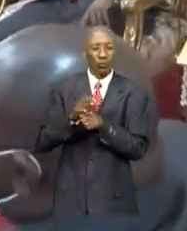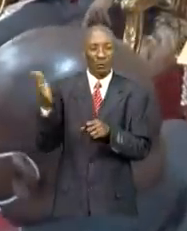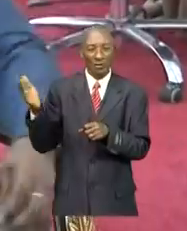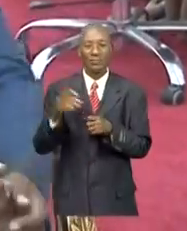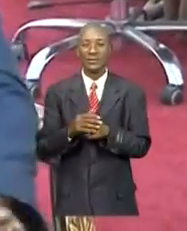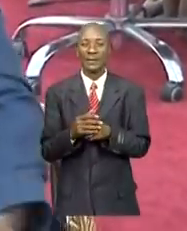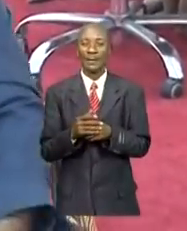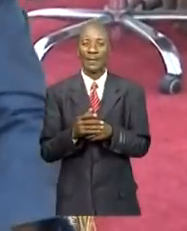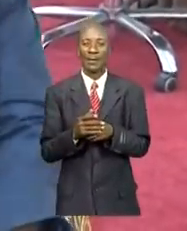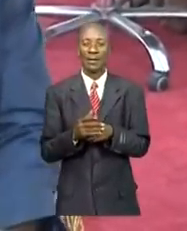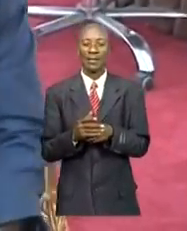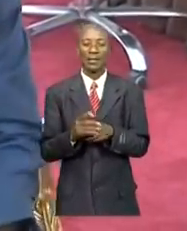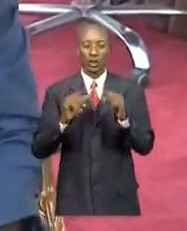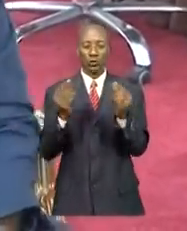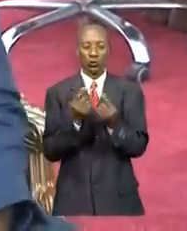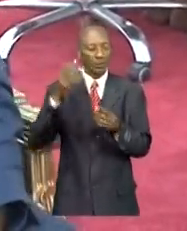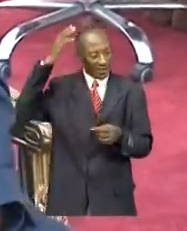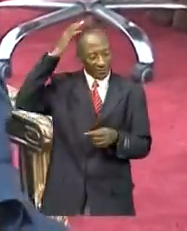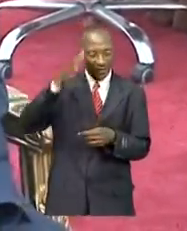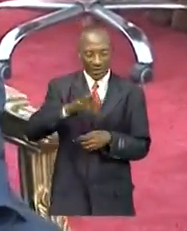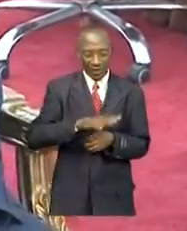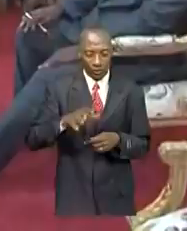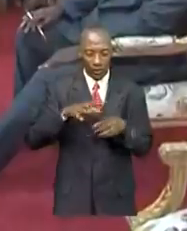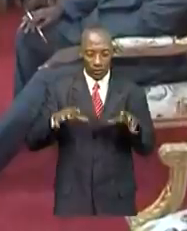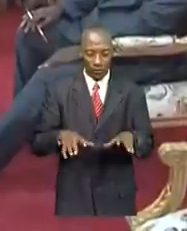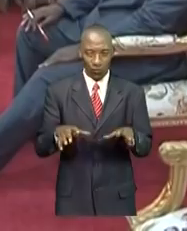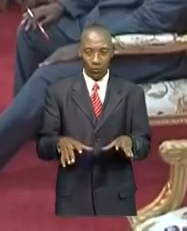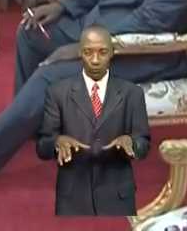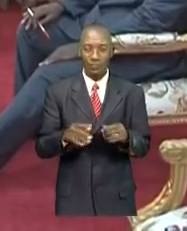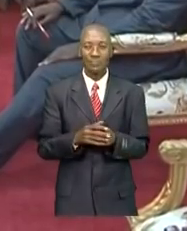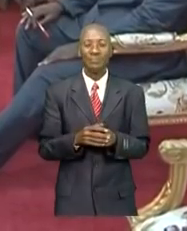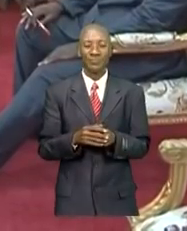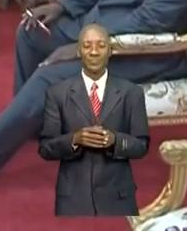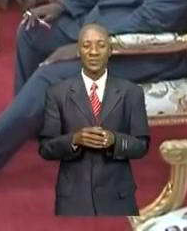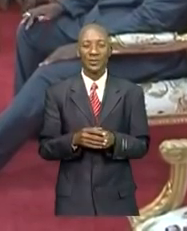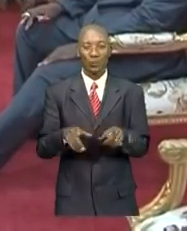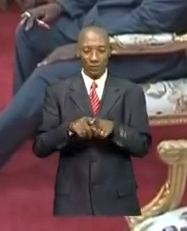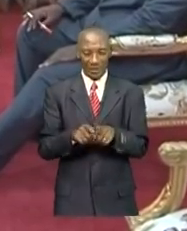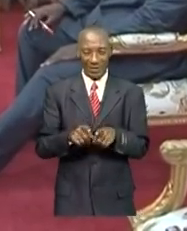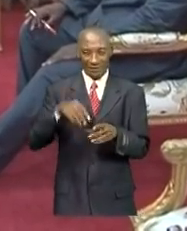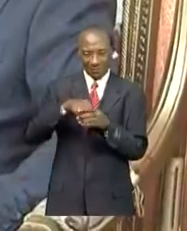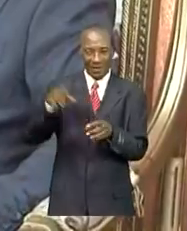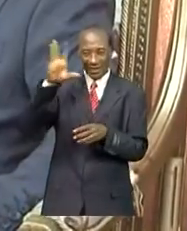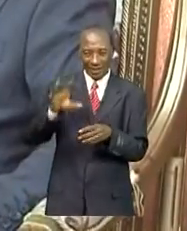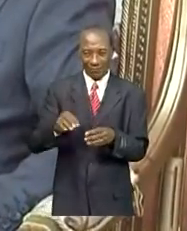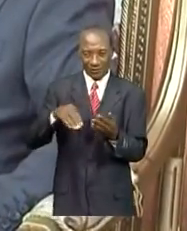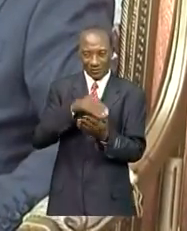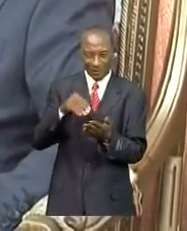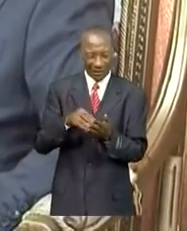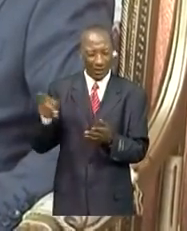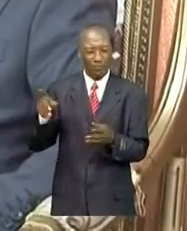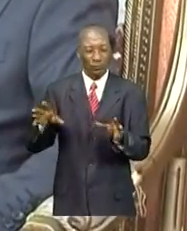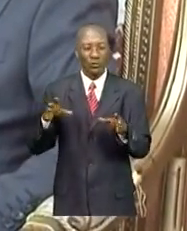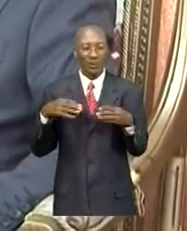Conférence épiscopale nationale du Congo et l'Association des conférences épiscopales d'Afrique centrale viennent de prendre l'engagement d'accompagner